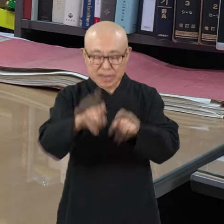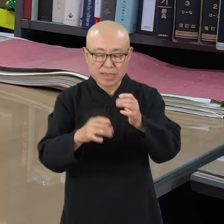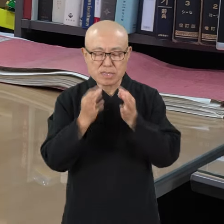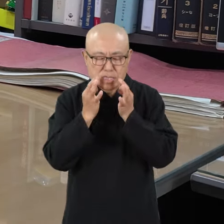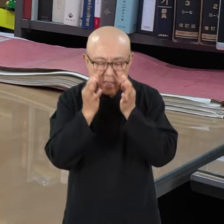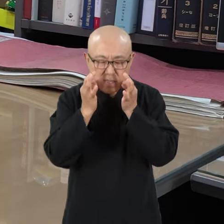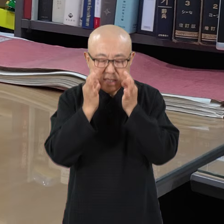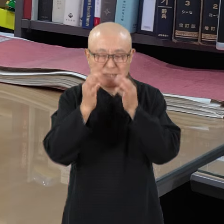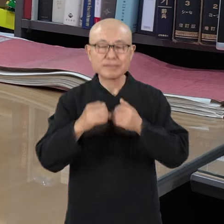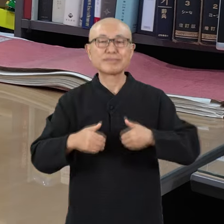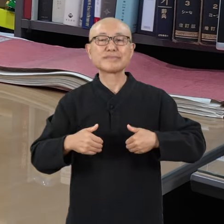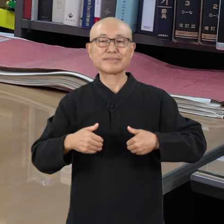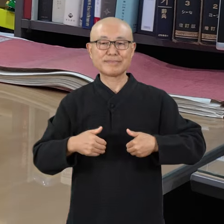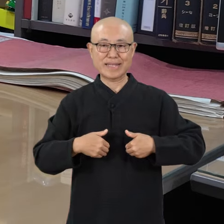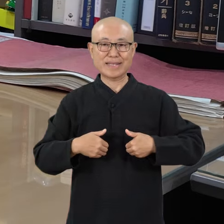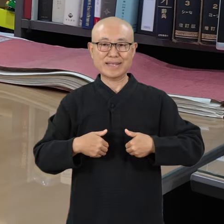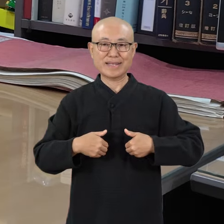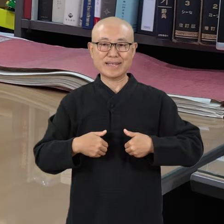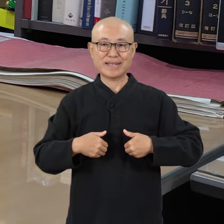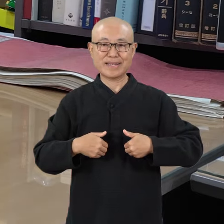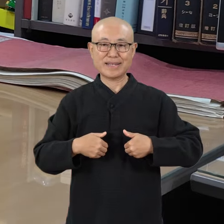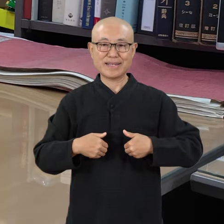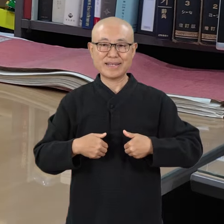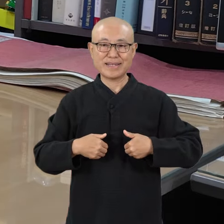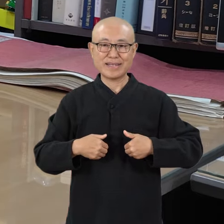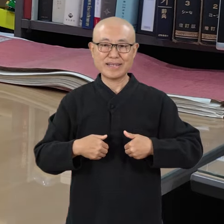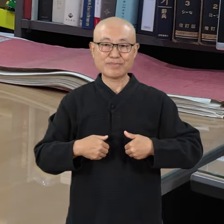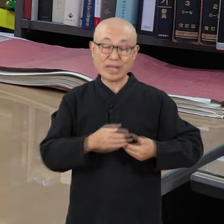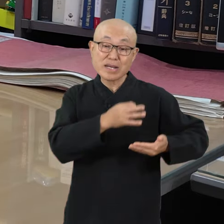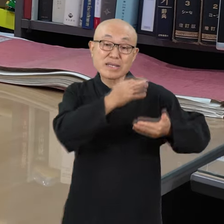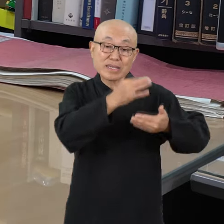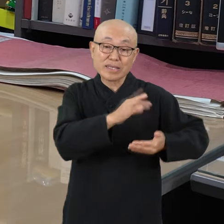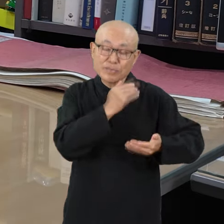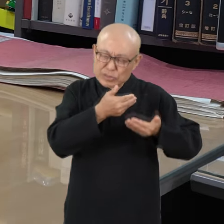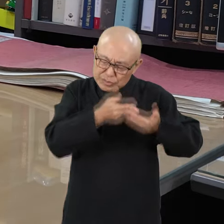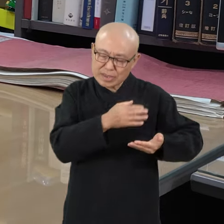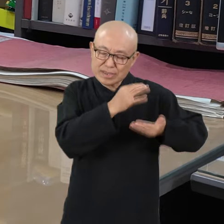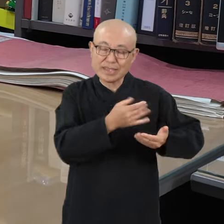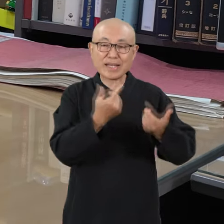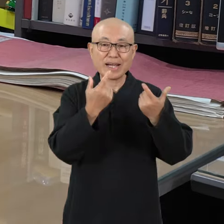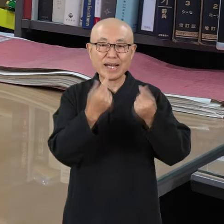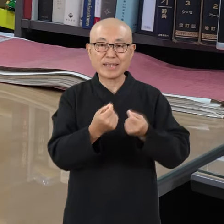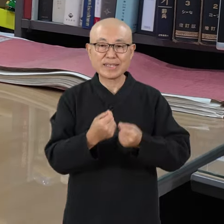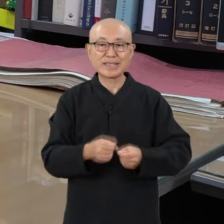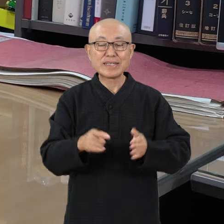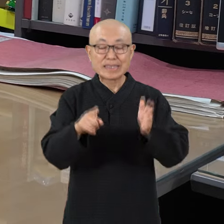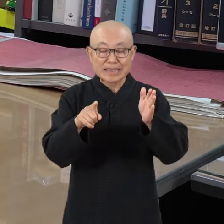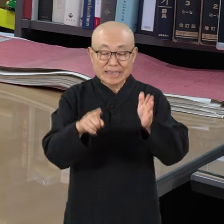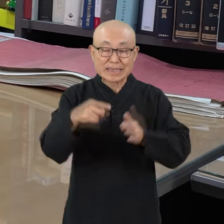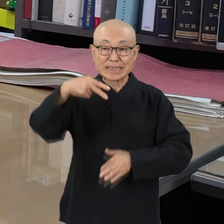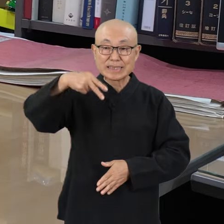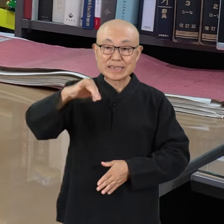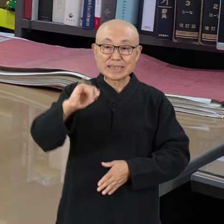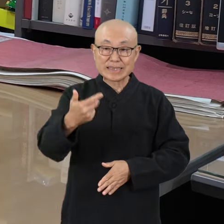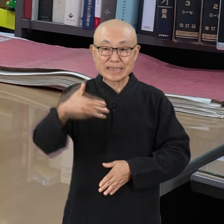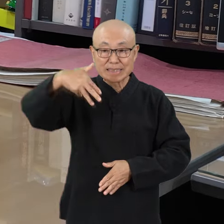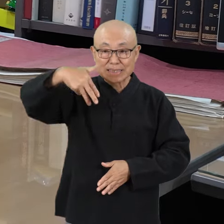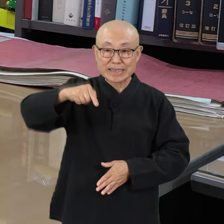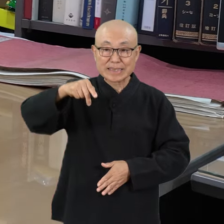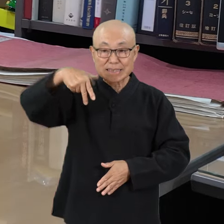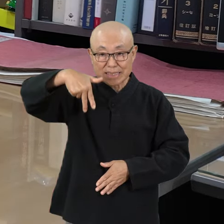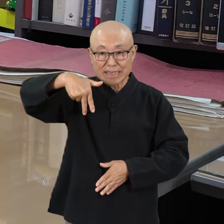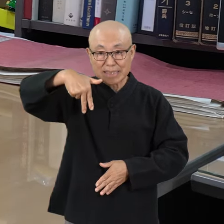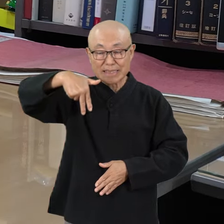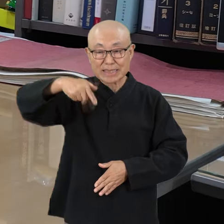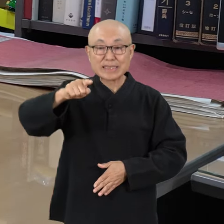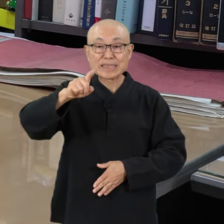이것이 이제 세상에 으뜸 가는 재산이다. 신과 참가 개를 간직하면